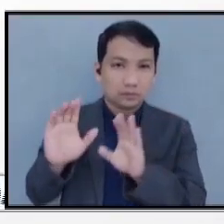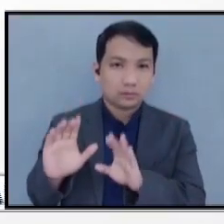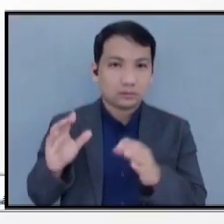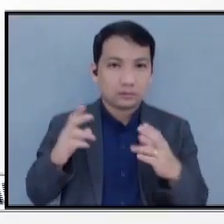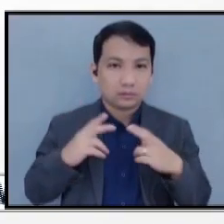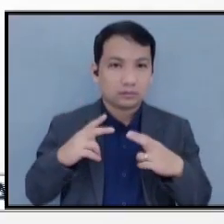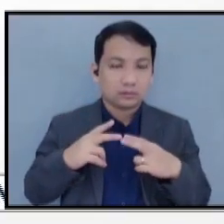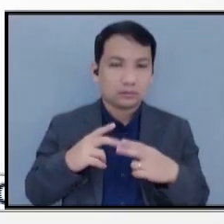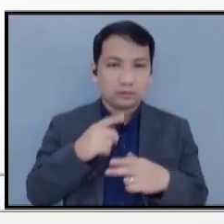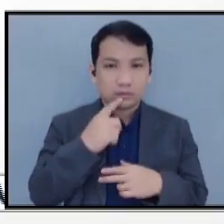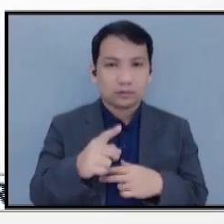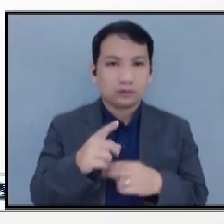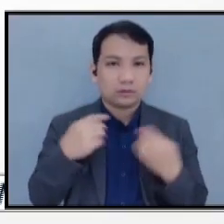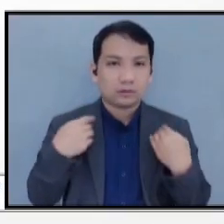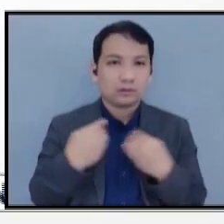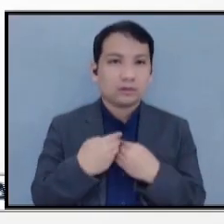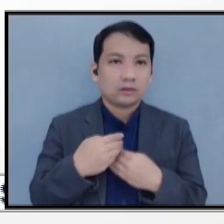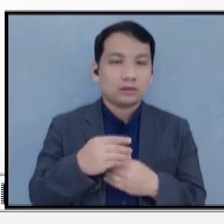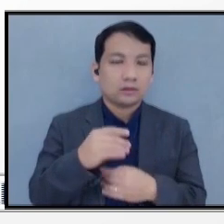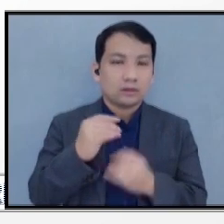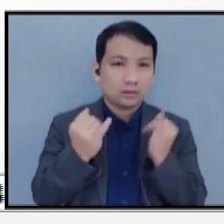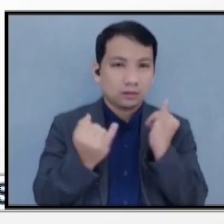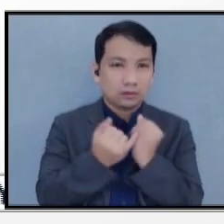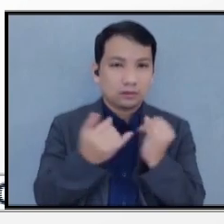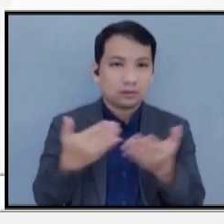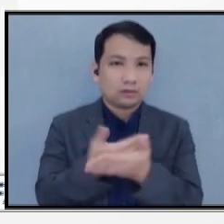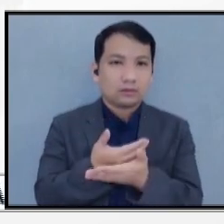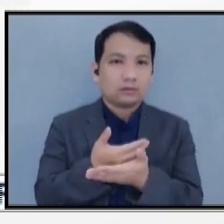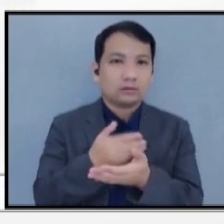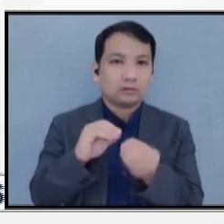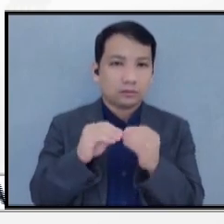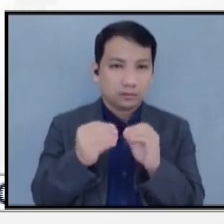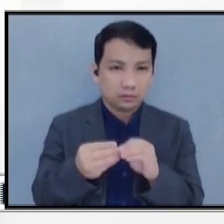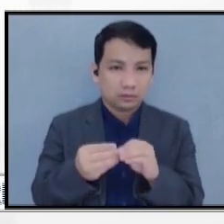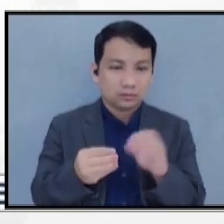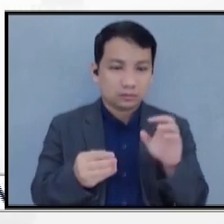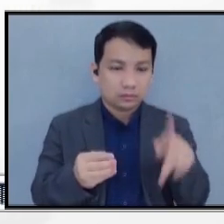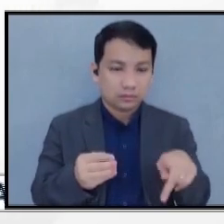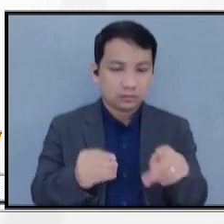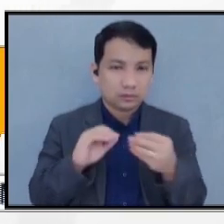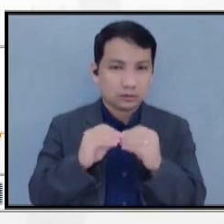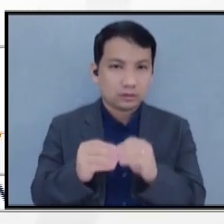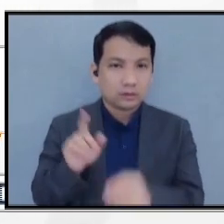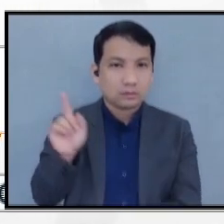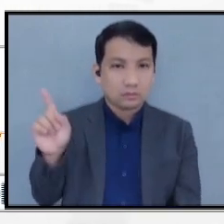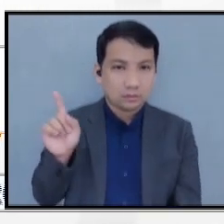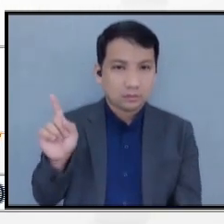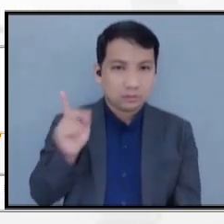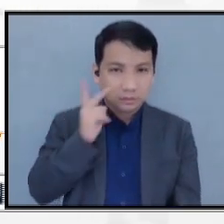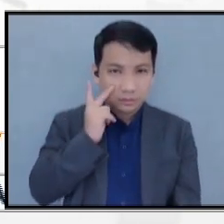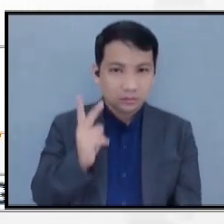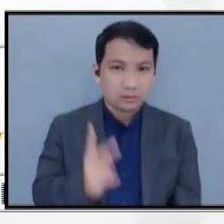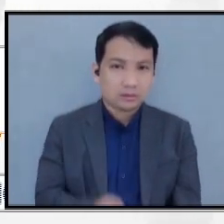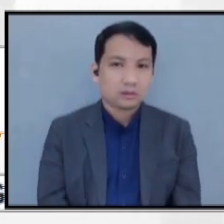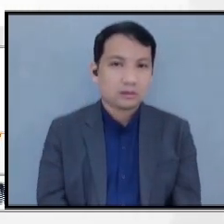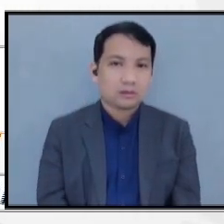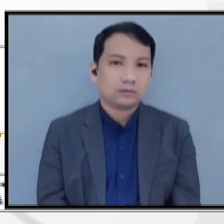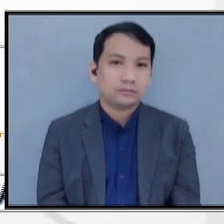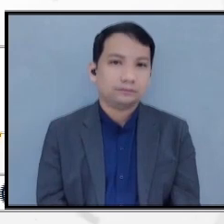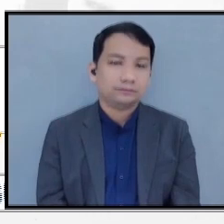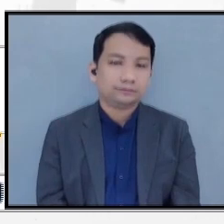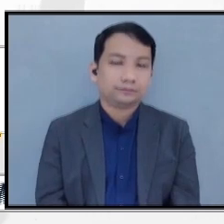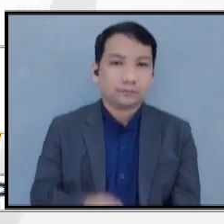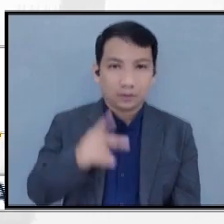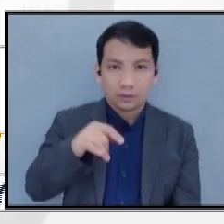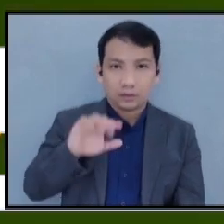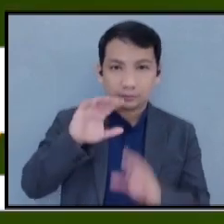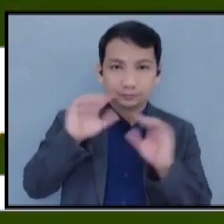mga miyembro ng Phil health ang bago nitong hotline at mga mobile number na makikita niyo sa inyong screen ayon kay Phil health President and